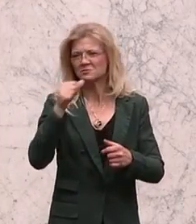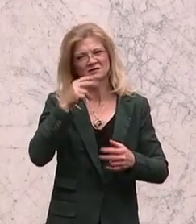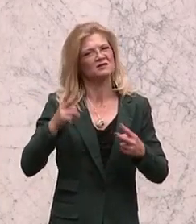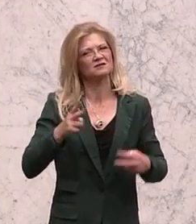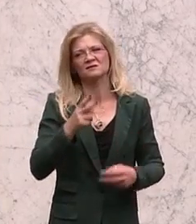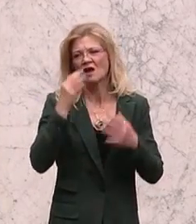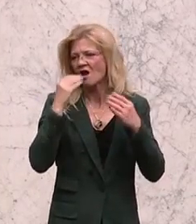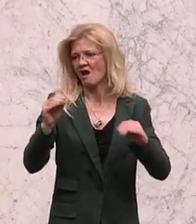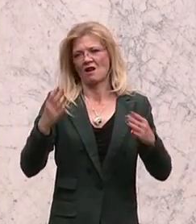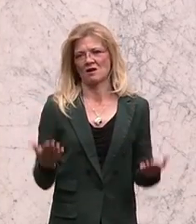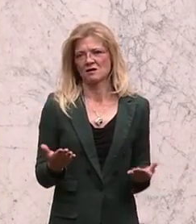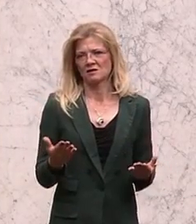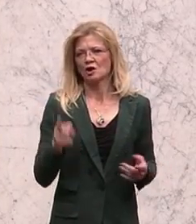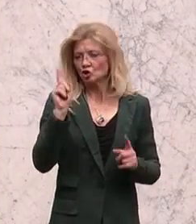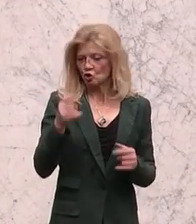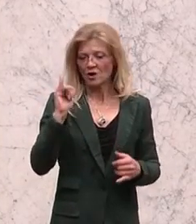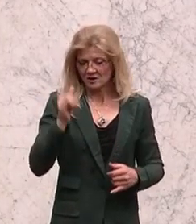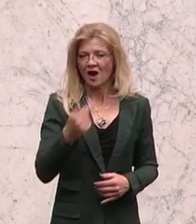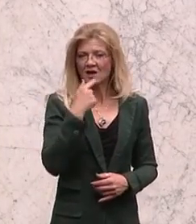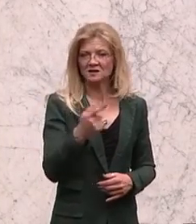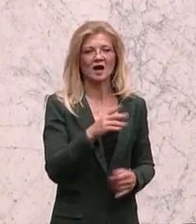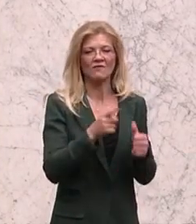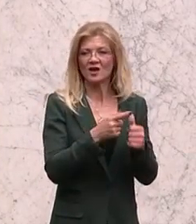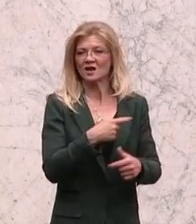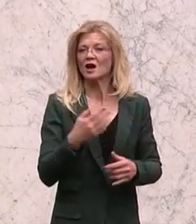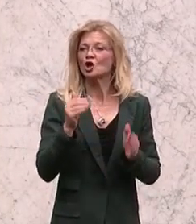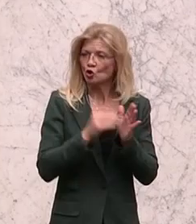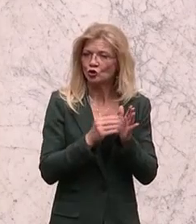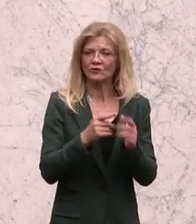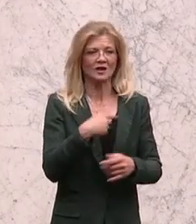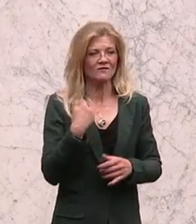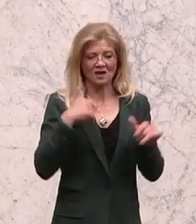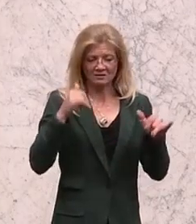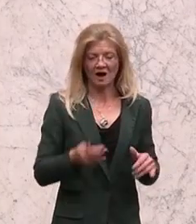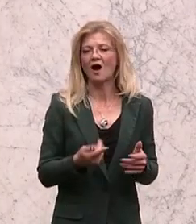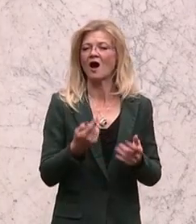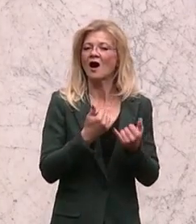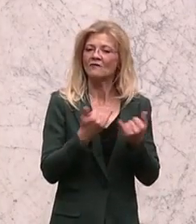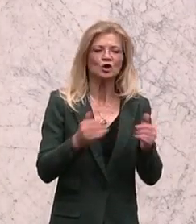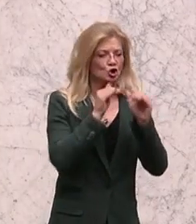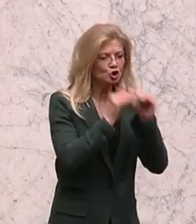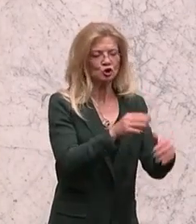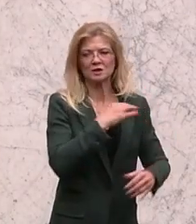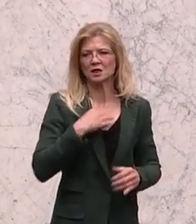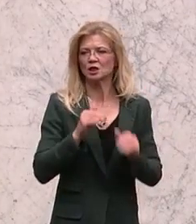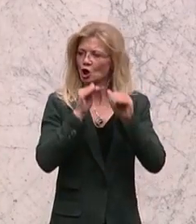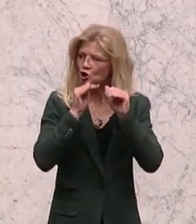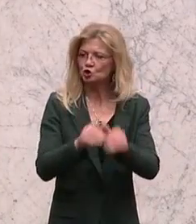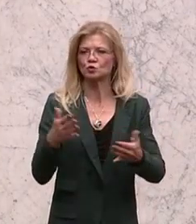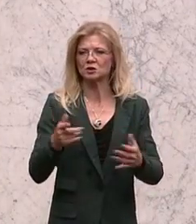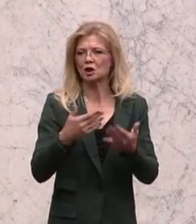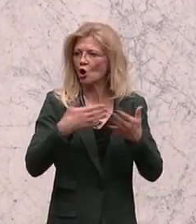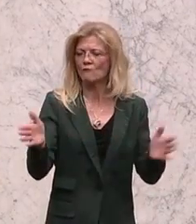ist, dass wir zum Schutz der Kinder auftreten, dass wir zum Schutz des öffentlichen Raumes auftreten und dass wir im öffentlichen Raum